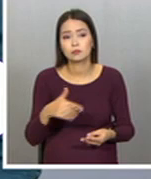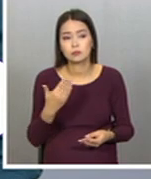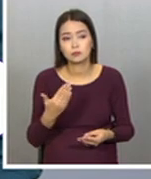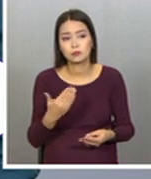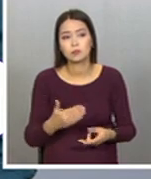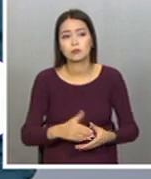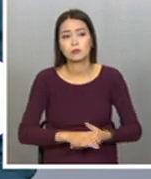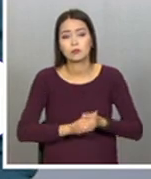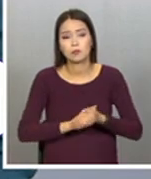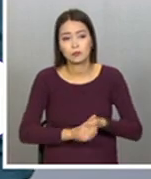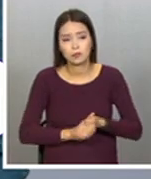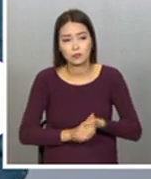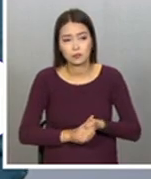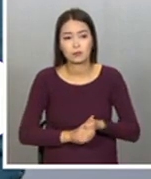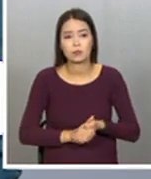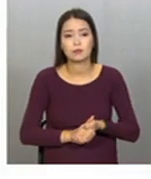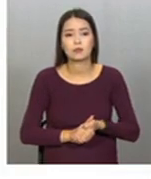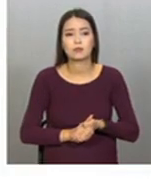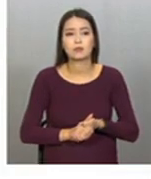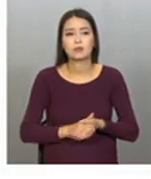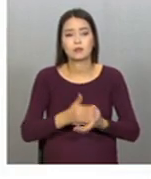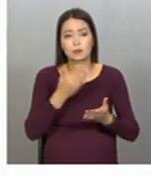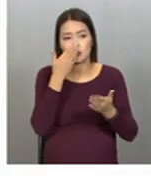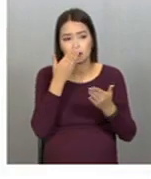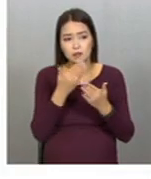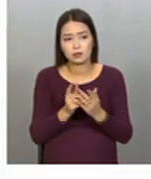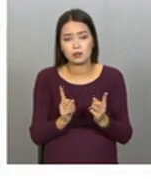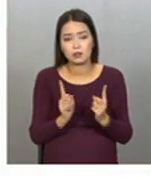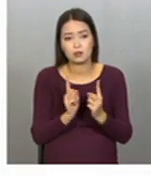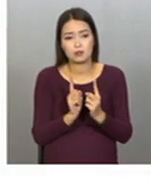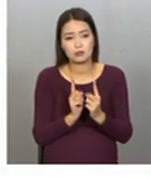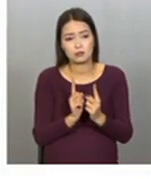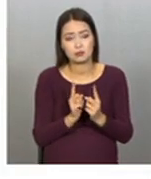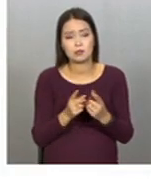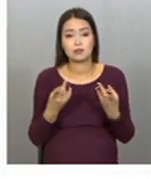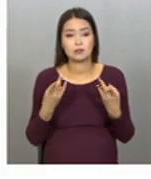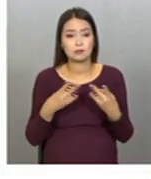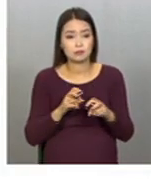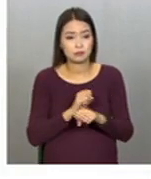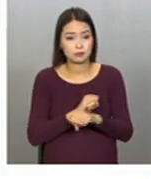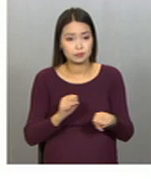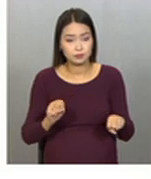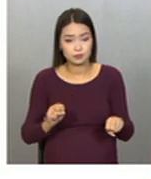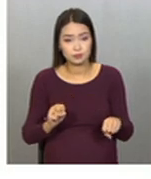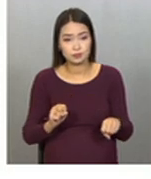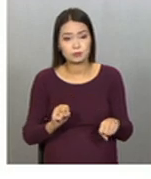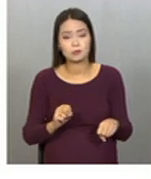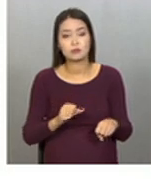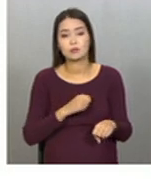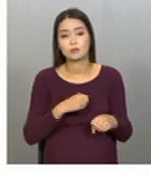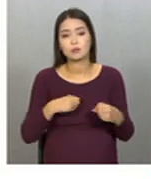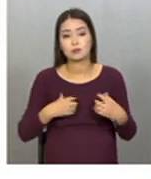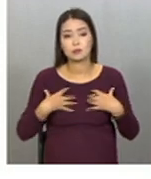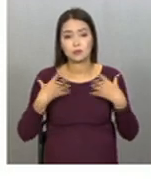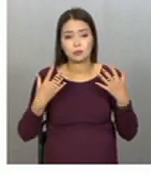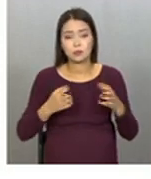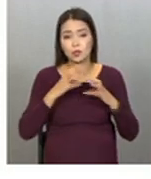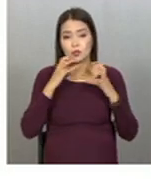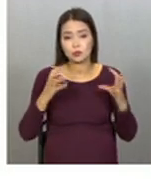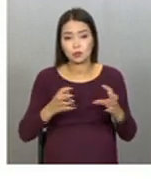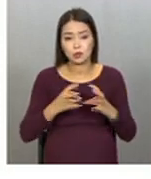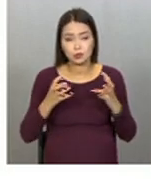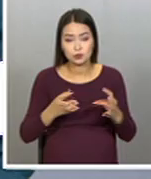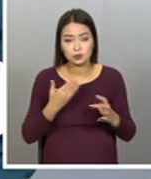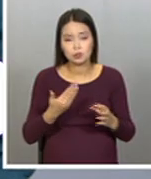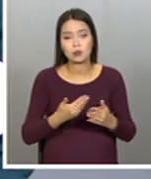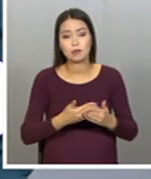амандасуға, жақын ара қашықтықта болуға болмайды. өз денсаулығыңызды сақтау үшін ара